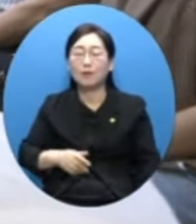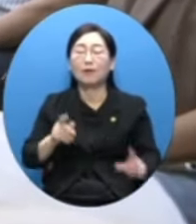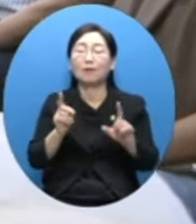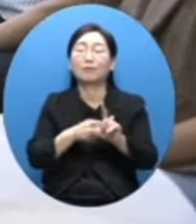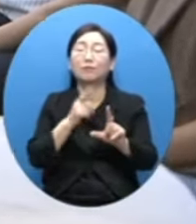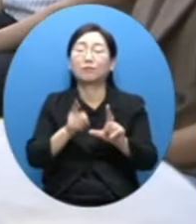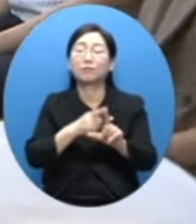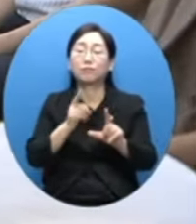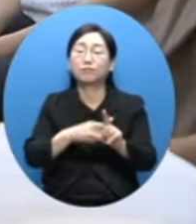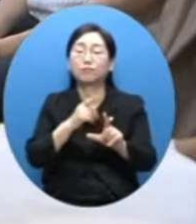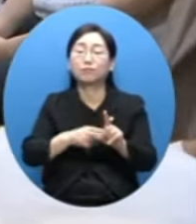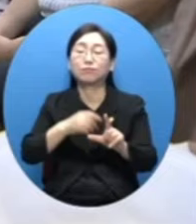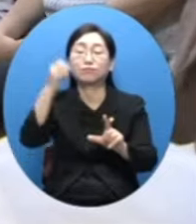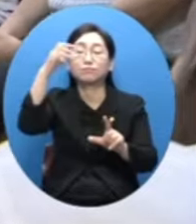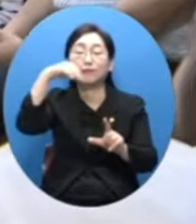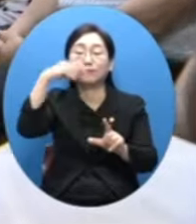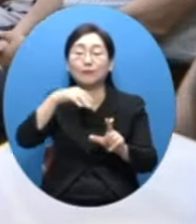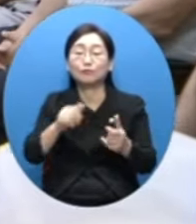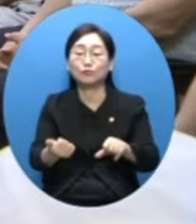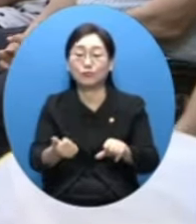죽어있고